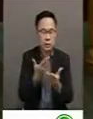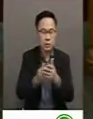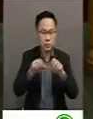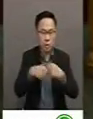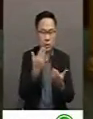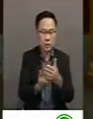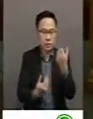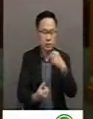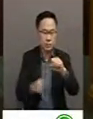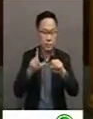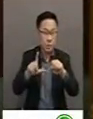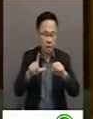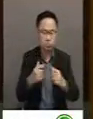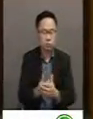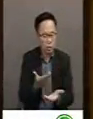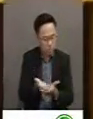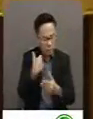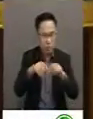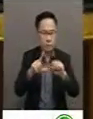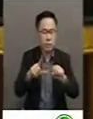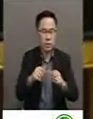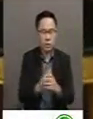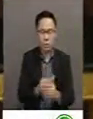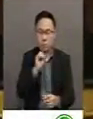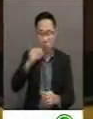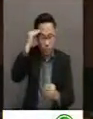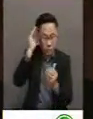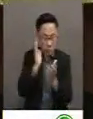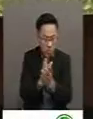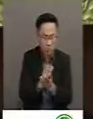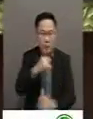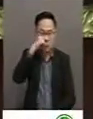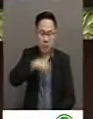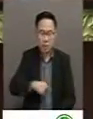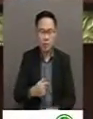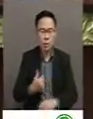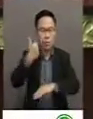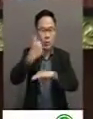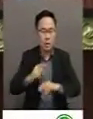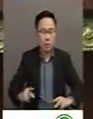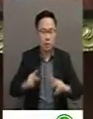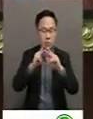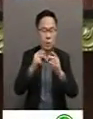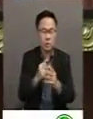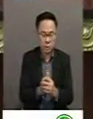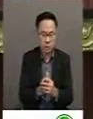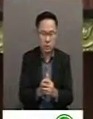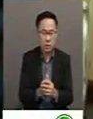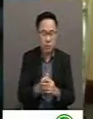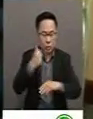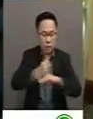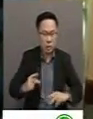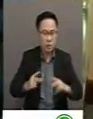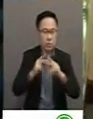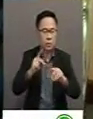านบาทเพื่อแลกกับการถอนคดีนะคะแล้วก็ยังอ้างชื่อนายตำรวจชั้นผู้ใหญ่รวมถึงอดีตรัฐมนตรีซึ่งเป็นที่ปรึกษาของสมาคมด้